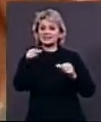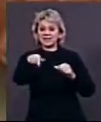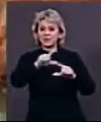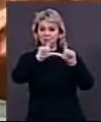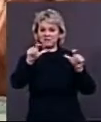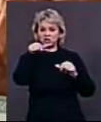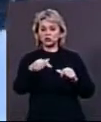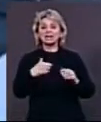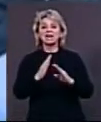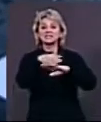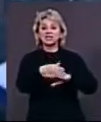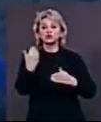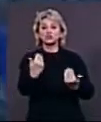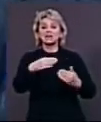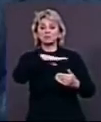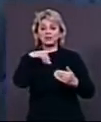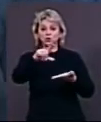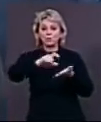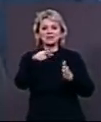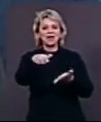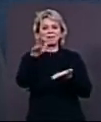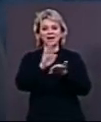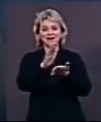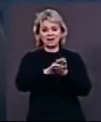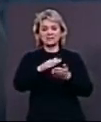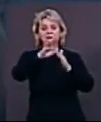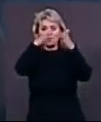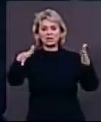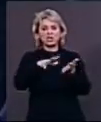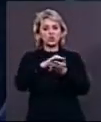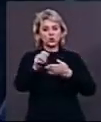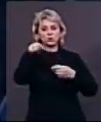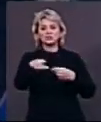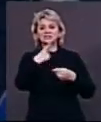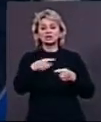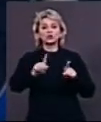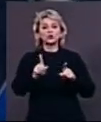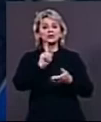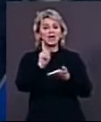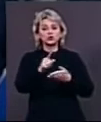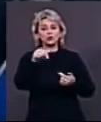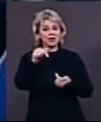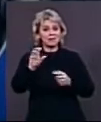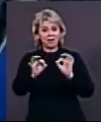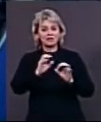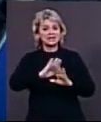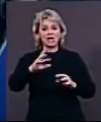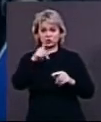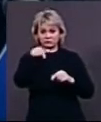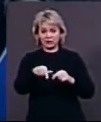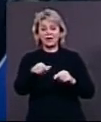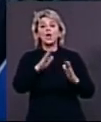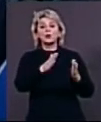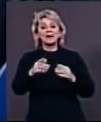павильоне. Я зашел сейчас в мясной павильон, там грязь. Потолки рушатся. Сказать, что это все должно устраивать, неправильно. Да, мы же